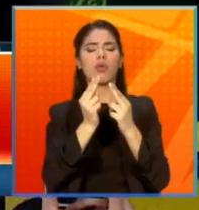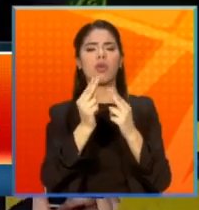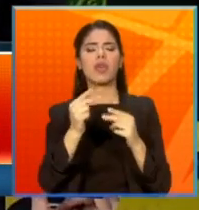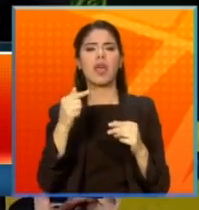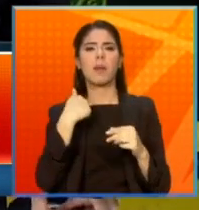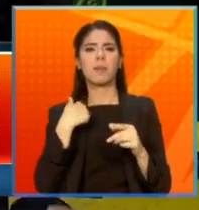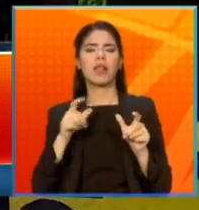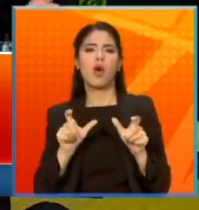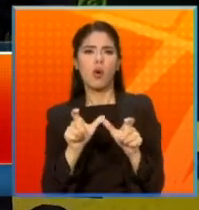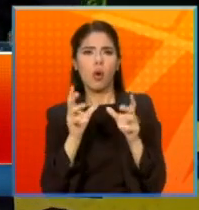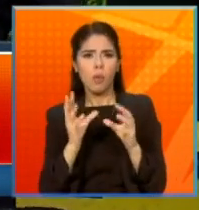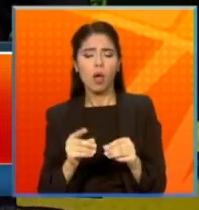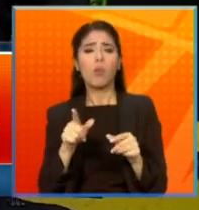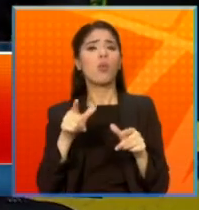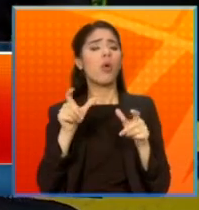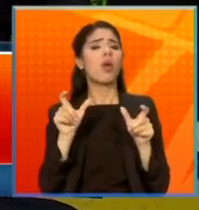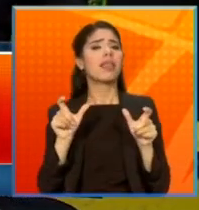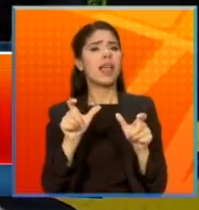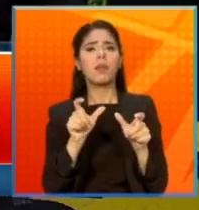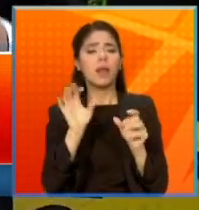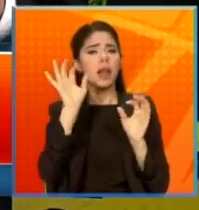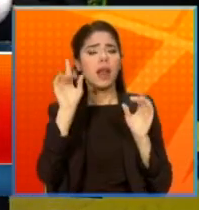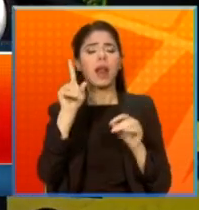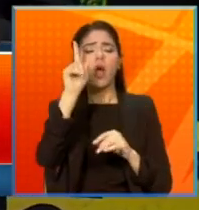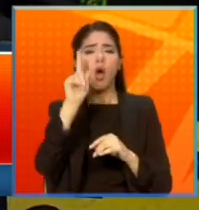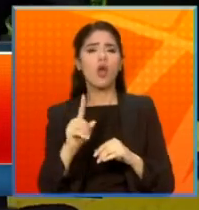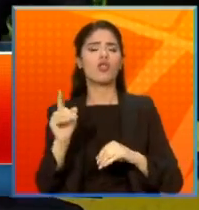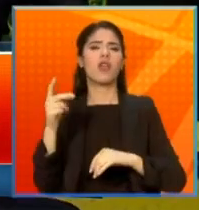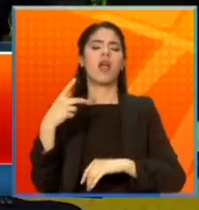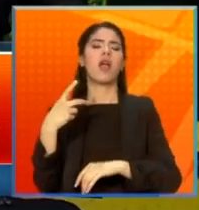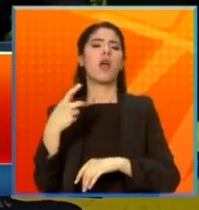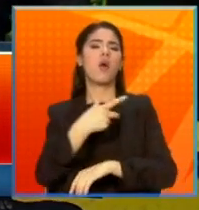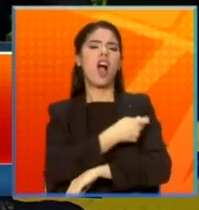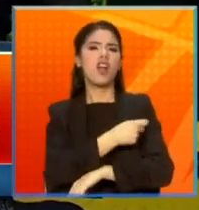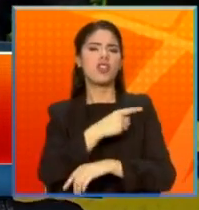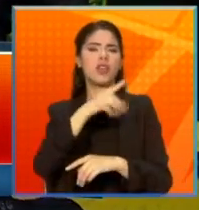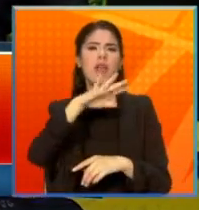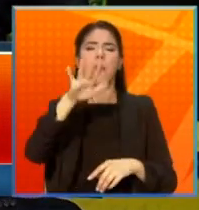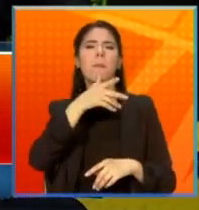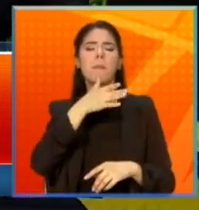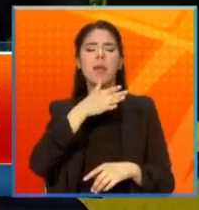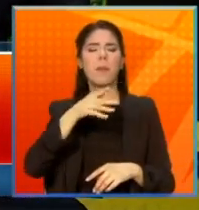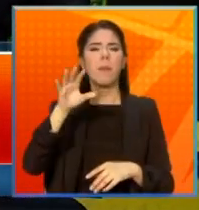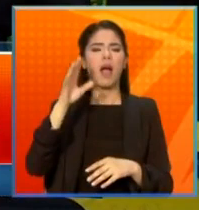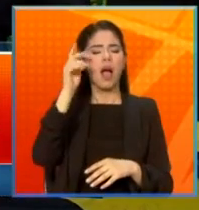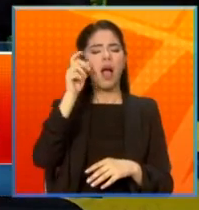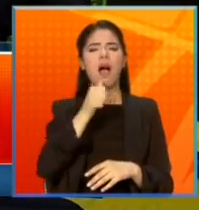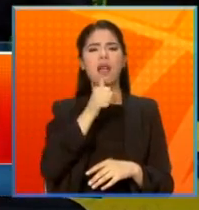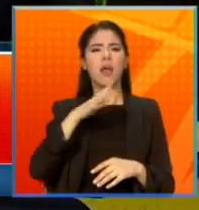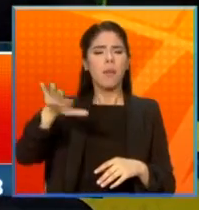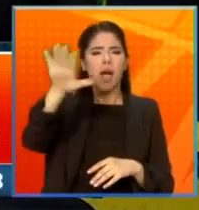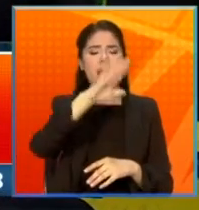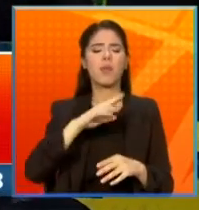sıklaştı. Bu tedbirlerin başında elbette bir aşı çalışması geliyor. Bilim adamları o aşıyı üretmeye çalışıyor. Virüs yüzünden tedirgin olanların